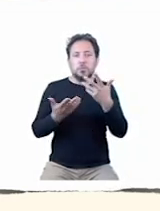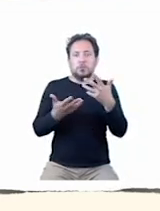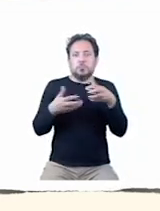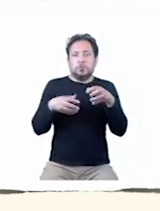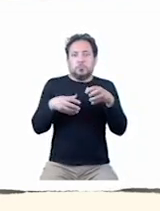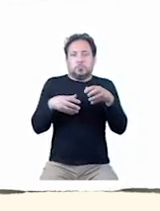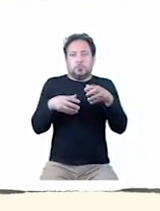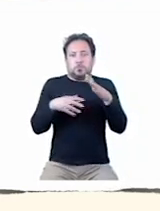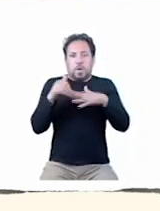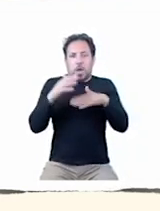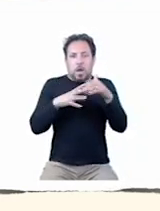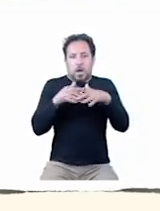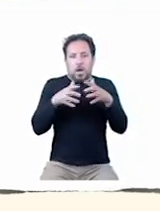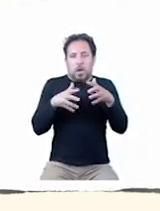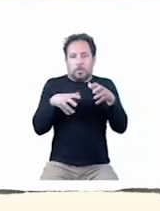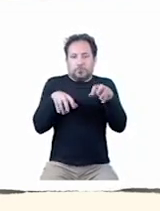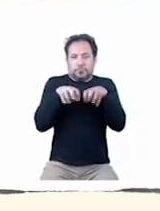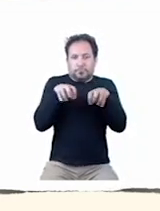saltarono sulle poltrone.